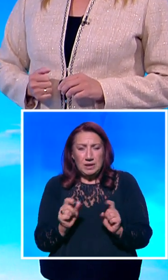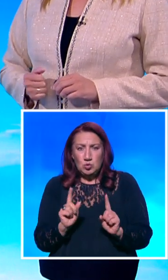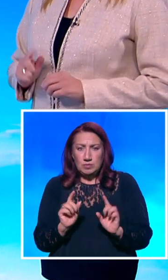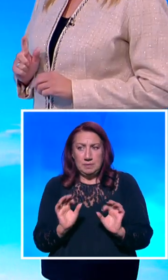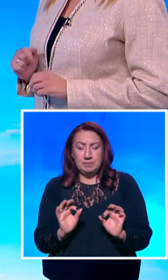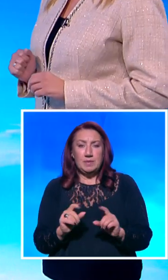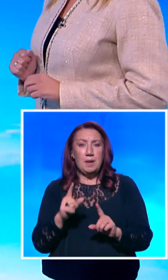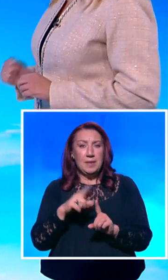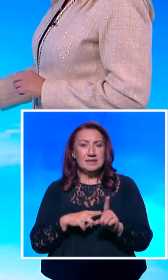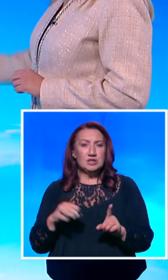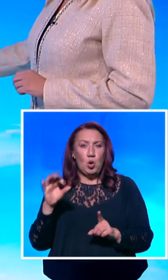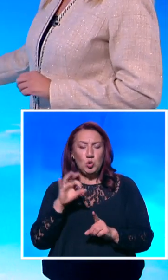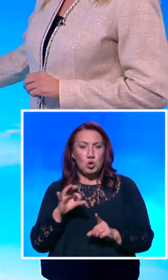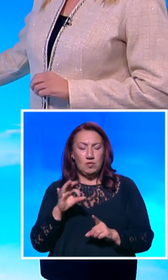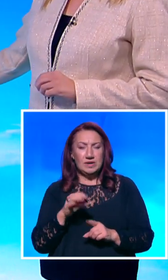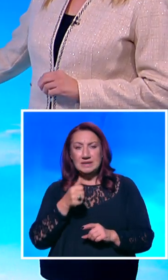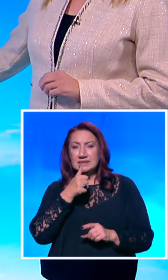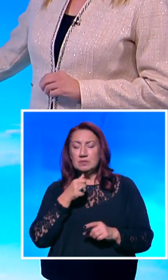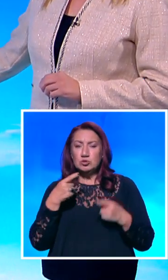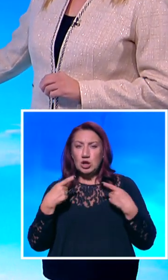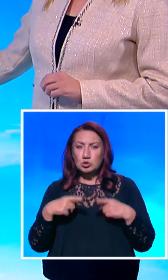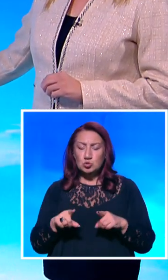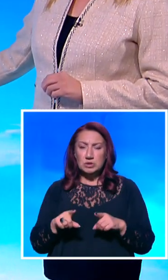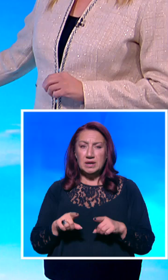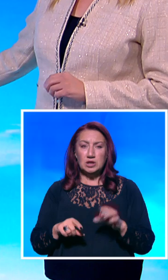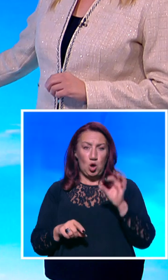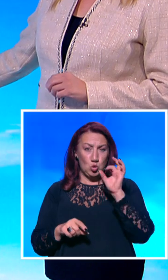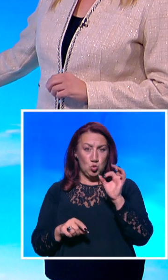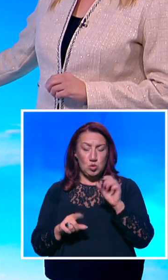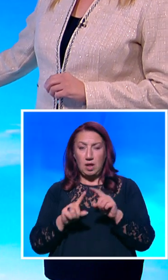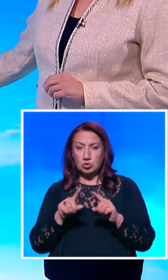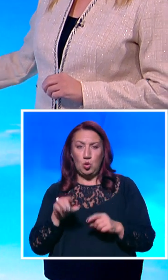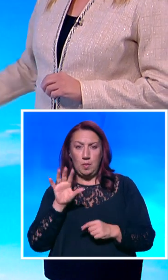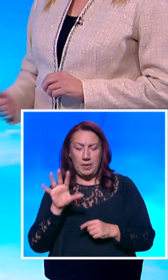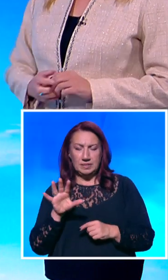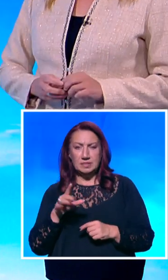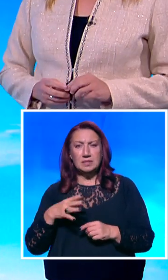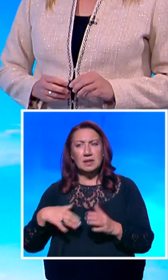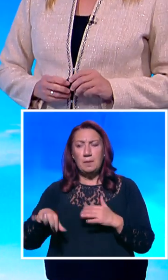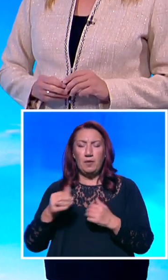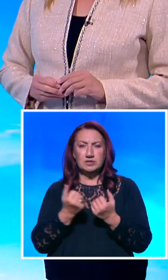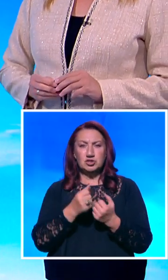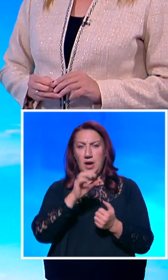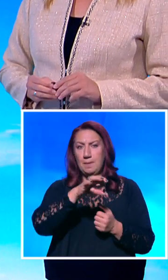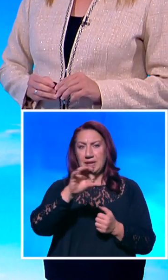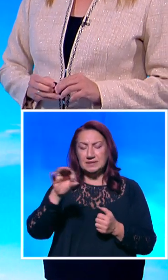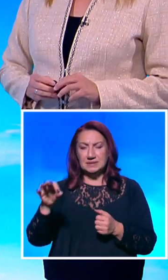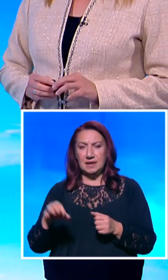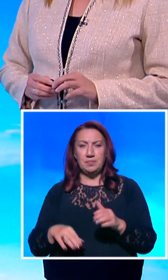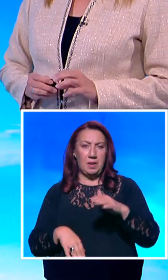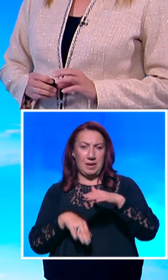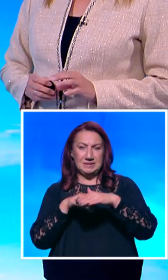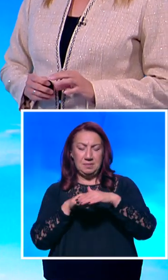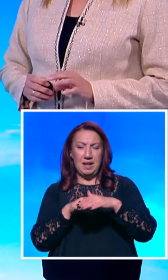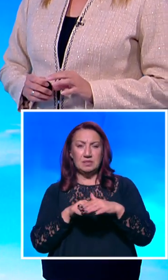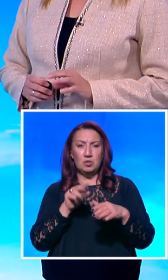октомври в събота сутринта се очакват стойности между 0 и 5° в повечето райони а максималните температури ще бъдат